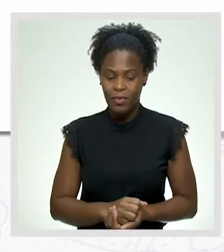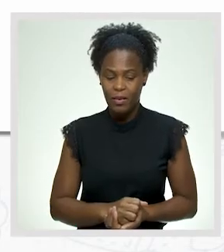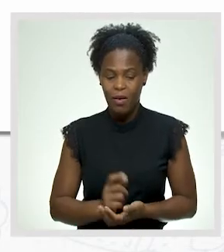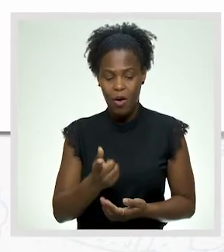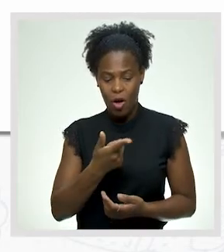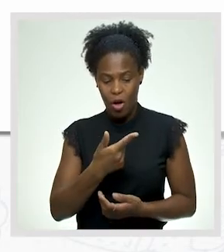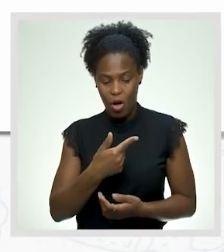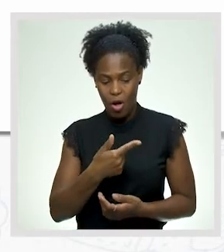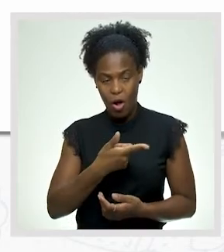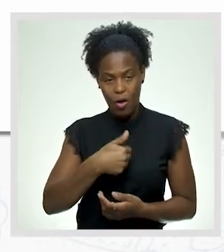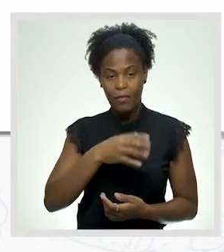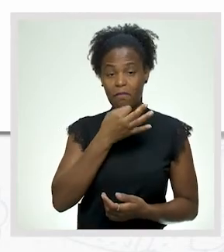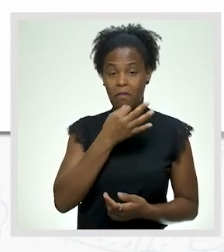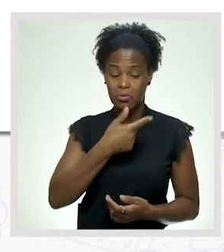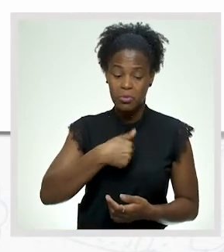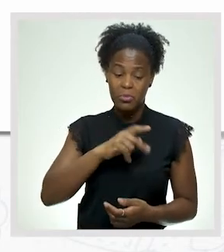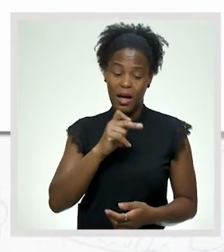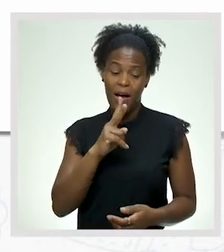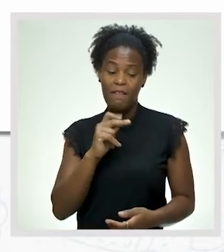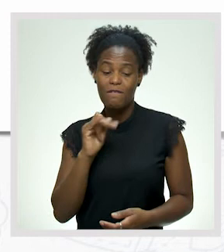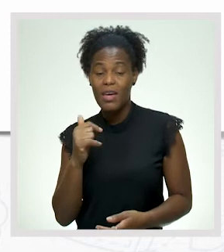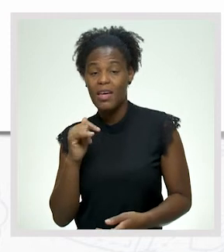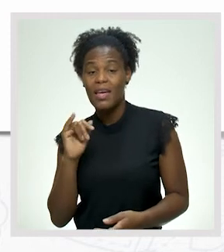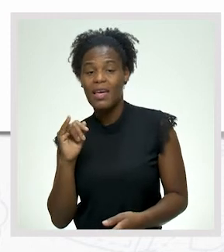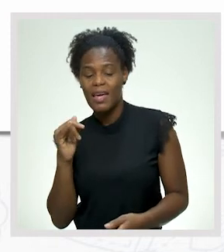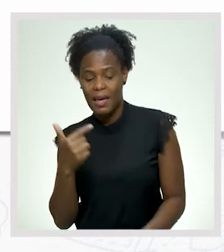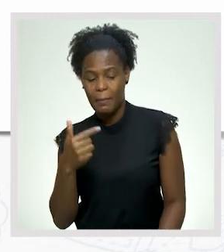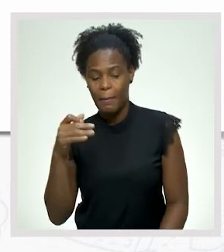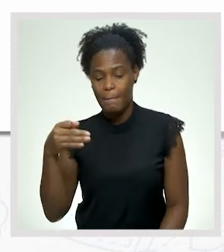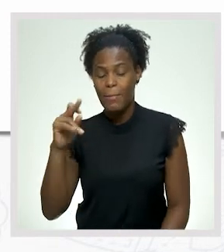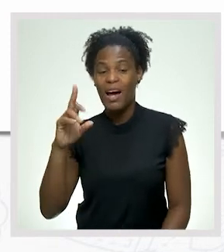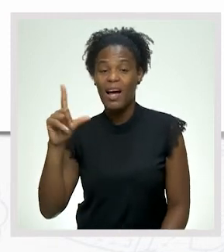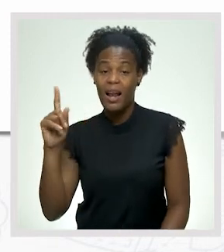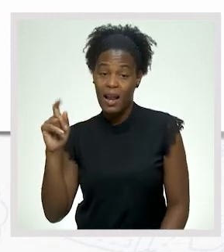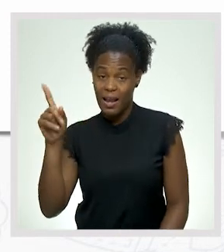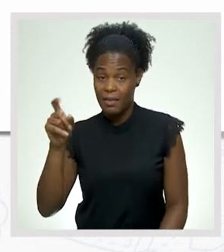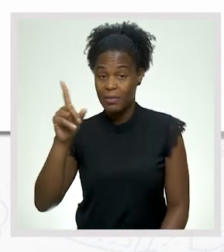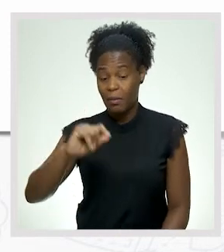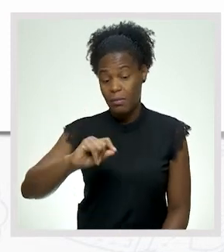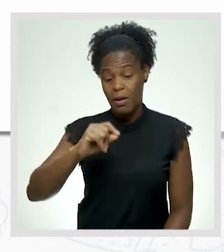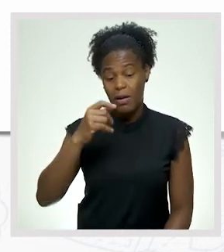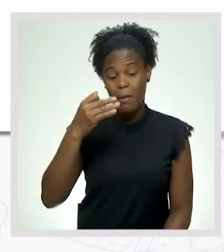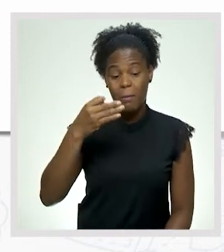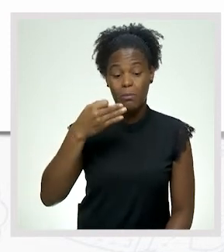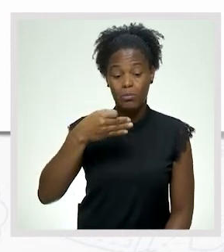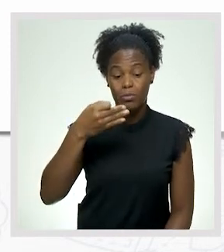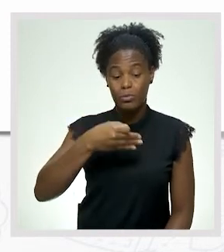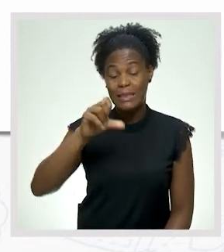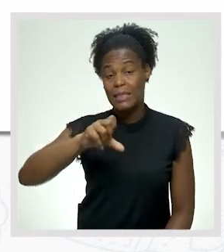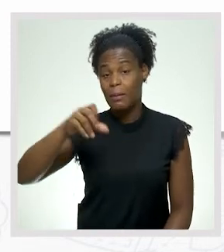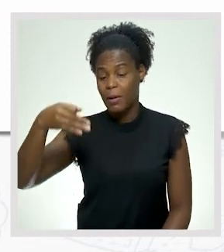On nous avait parlé au plus que parfait et au passé composé, on nous a